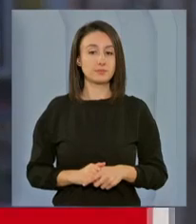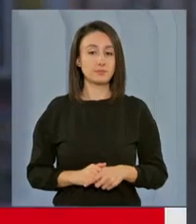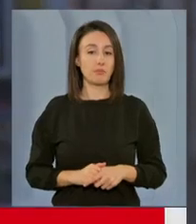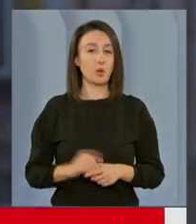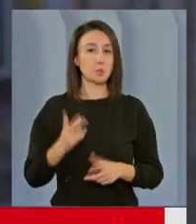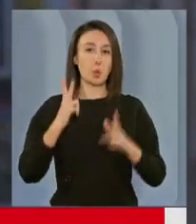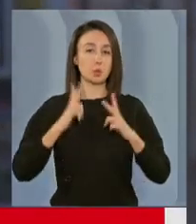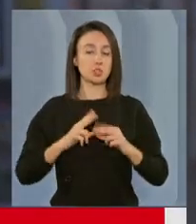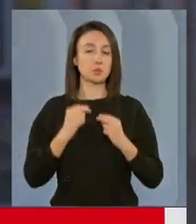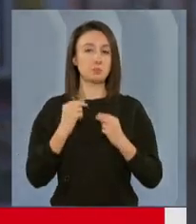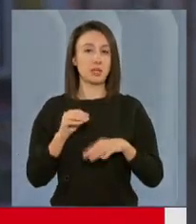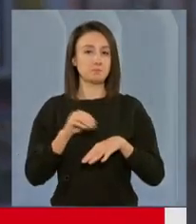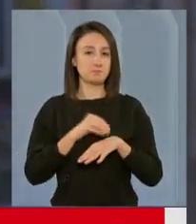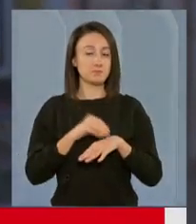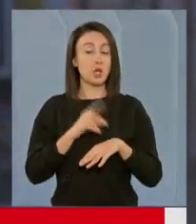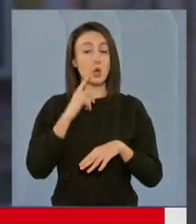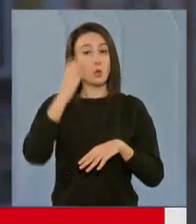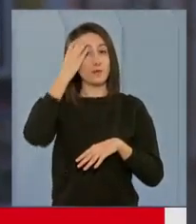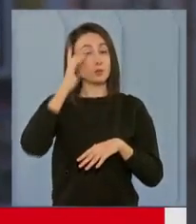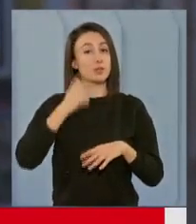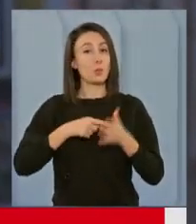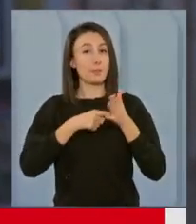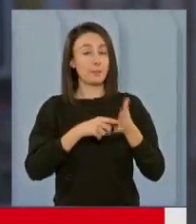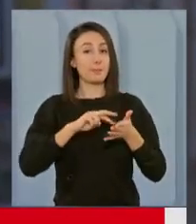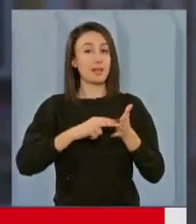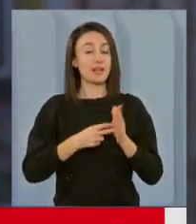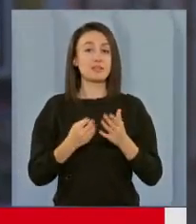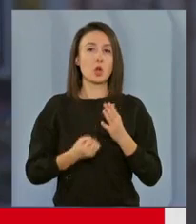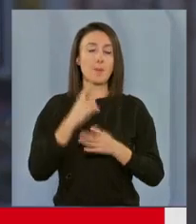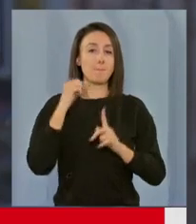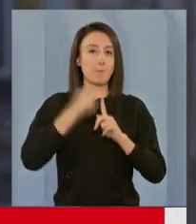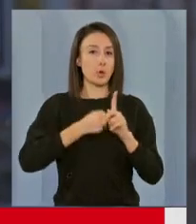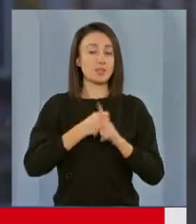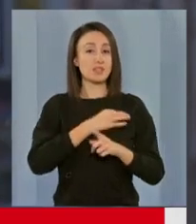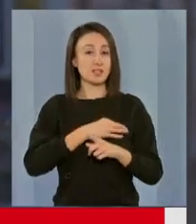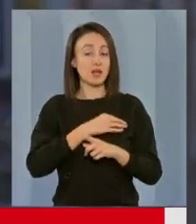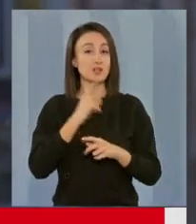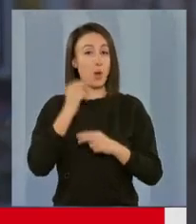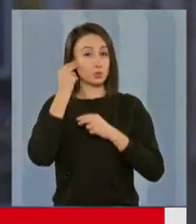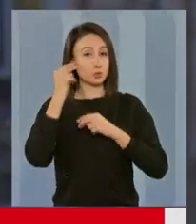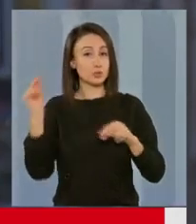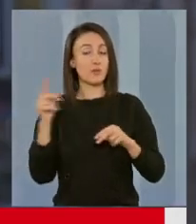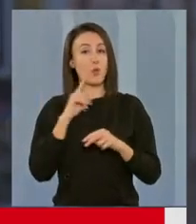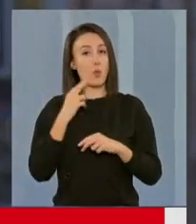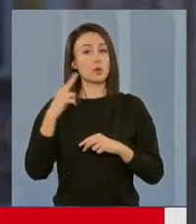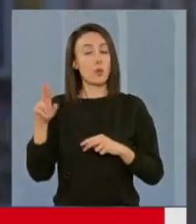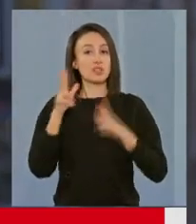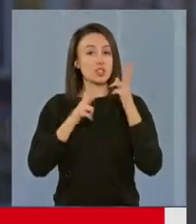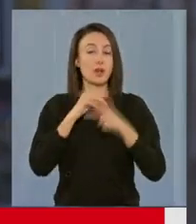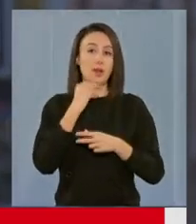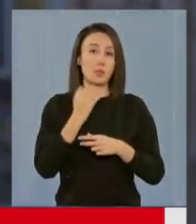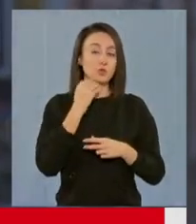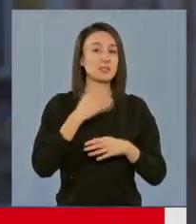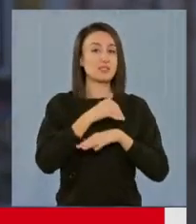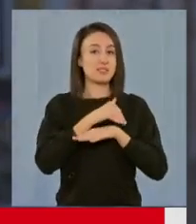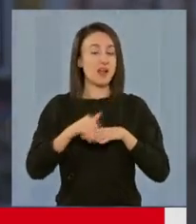Nici nu s-au liniștit bine spiritele că guvernul trebuie să se pregătească de noi proteste. Sindicaliștii din sănătate anunță că vor continua să-și strige nemulțumirile